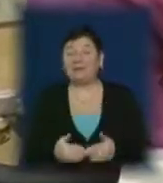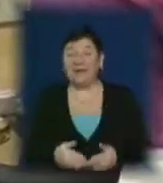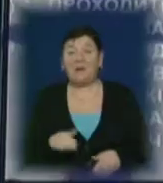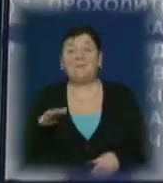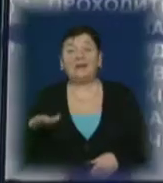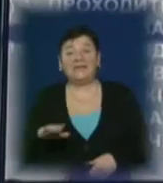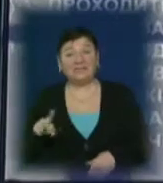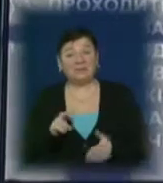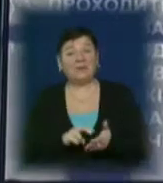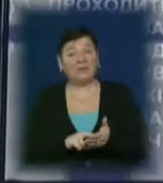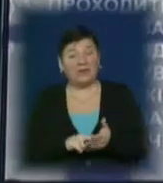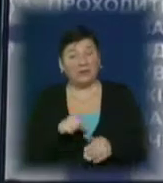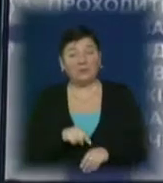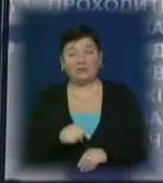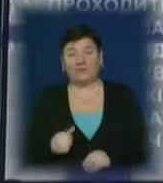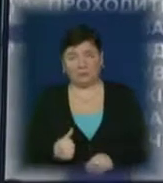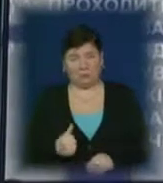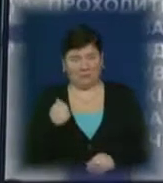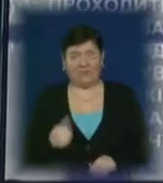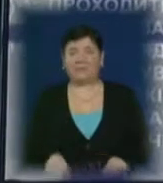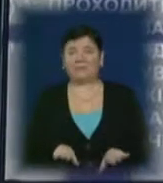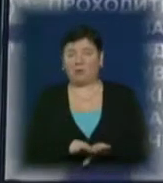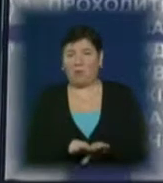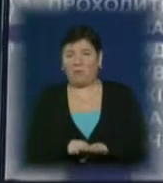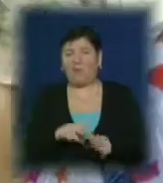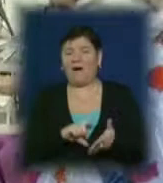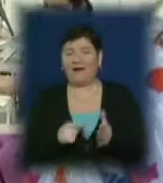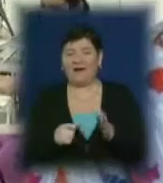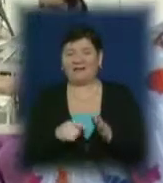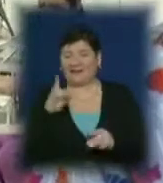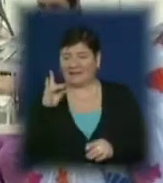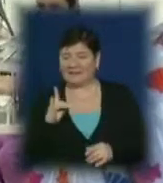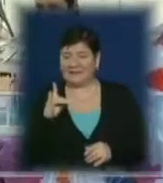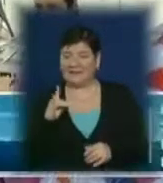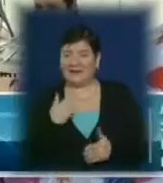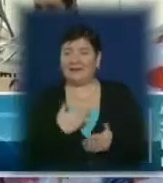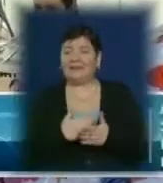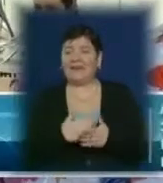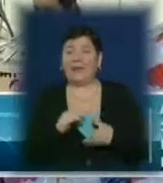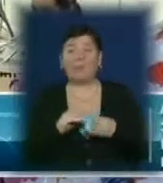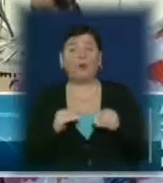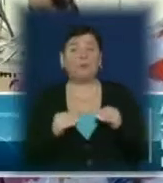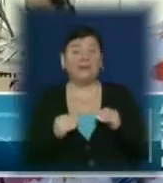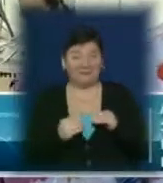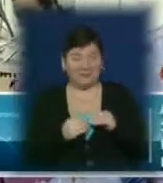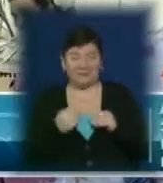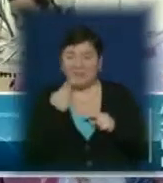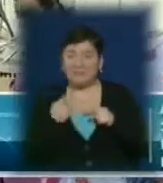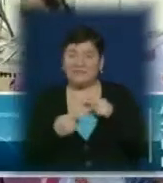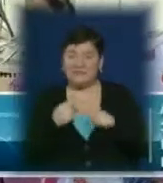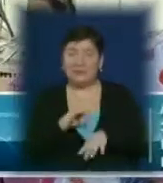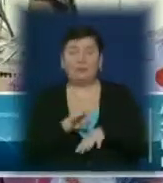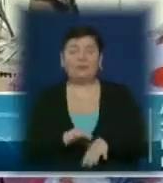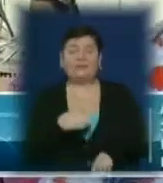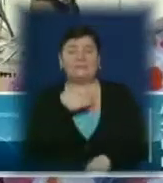не боялися та почували себе впевнено у такому жахаючому кріслі. Постійно є проблеми, постійно. Хоча проводиться